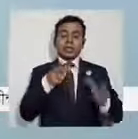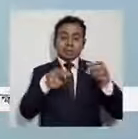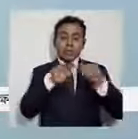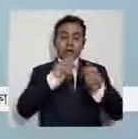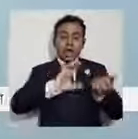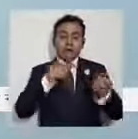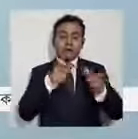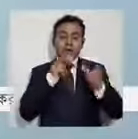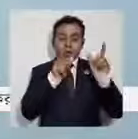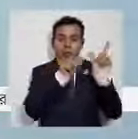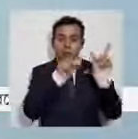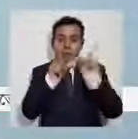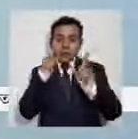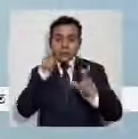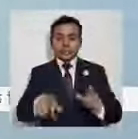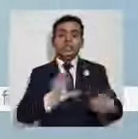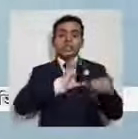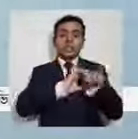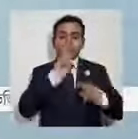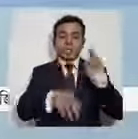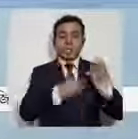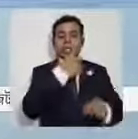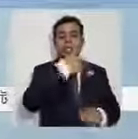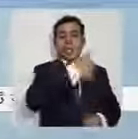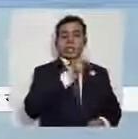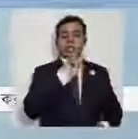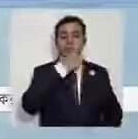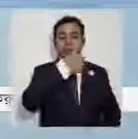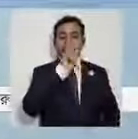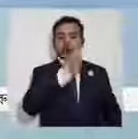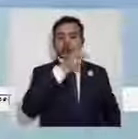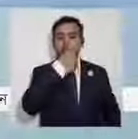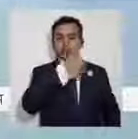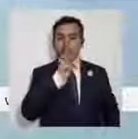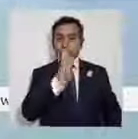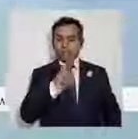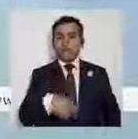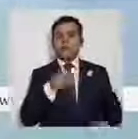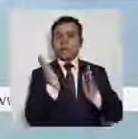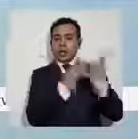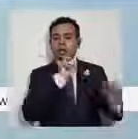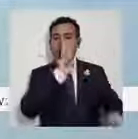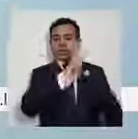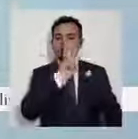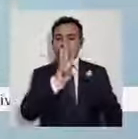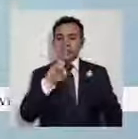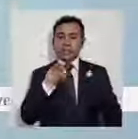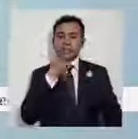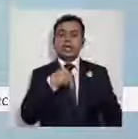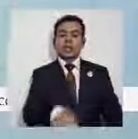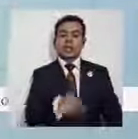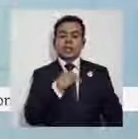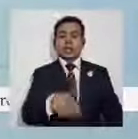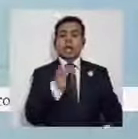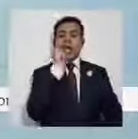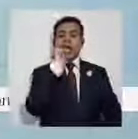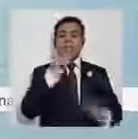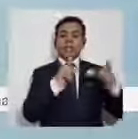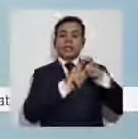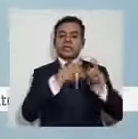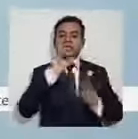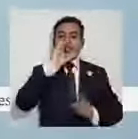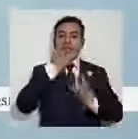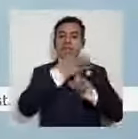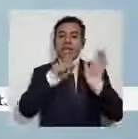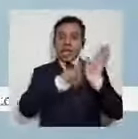1-6263-333 এবং আইডিসিআর এর যেগুলো হট নাম্বার আছে এই সব হট নাম্বার মিলে আমাদের 24 ঘন্টায় আমরা স্বাস্থ্য পরামর্শ